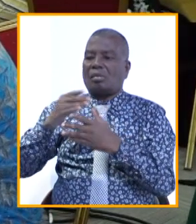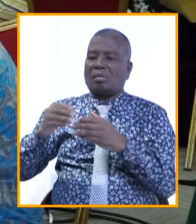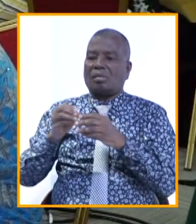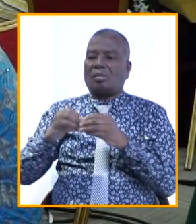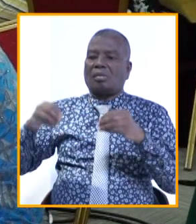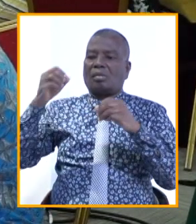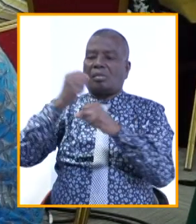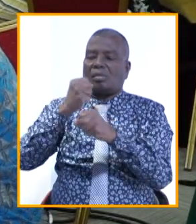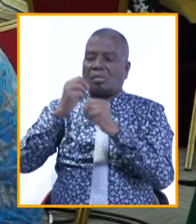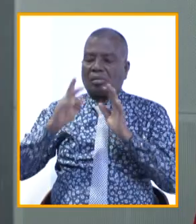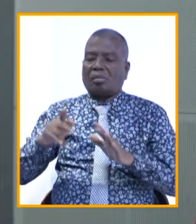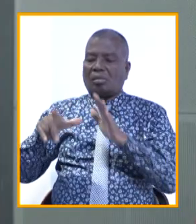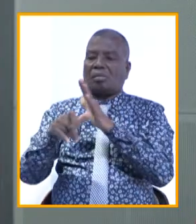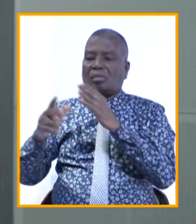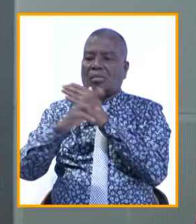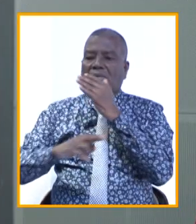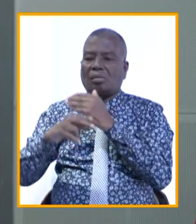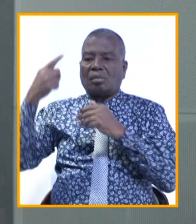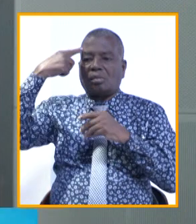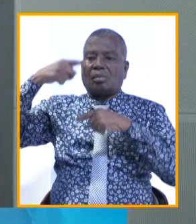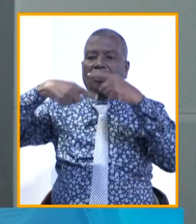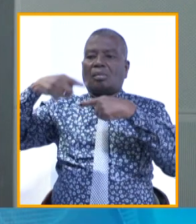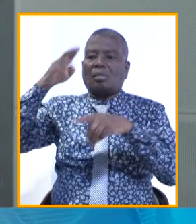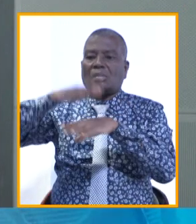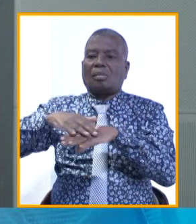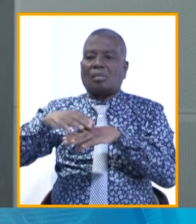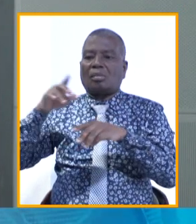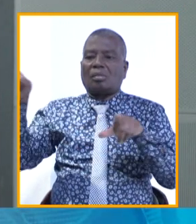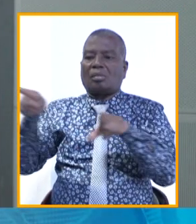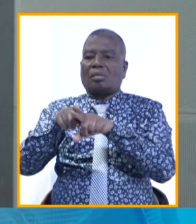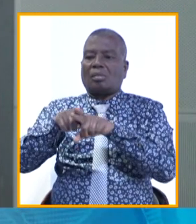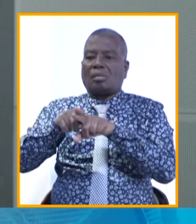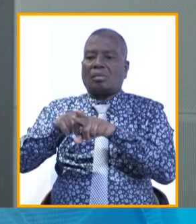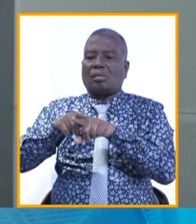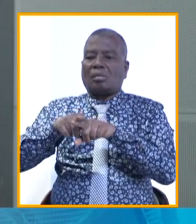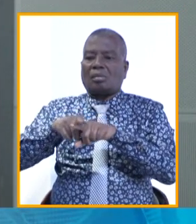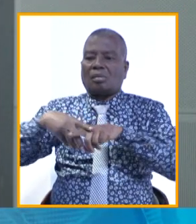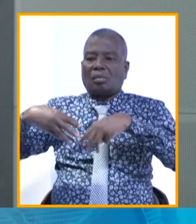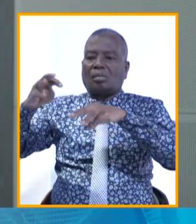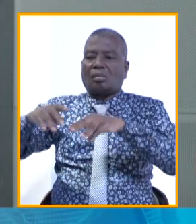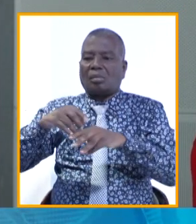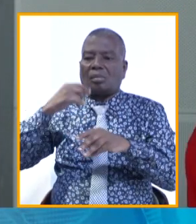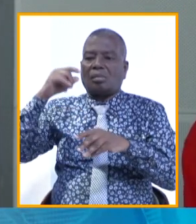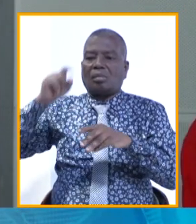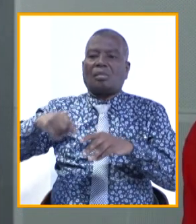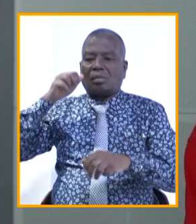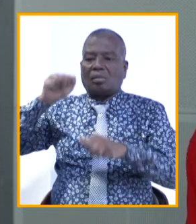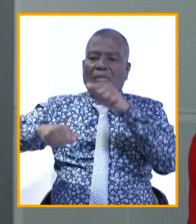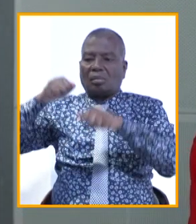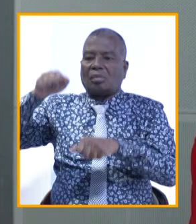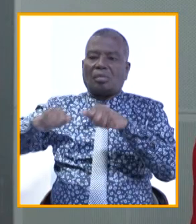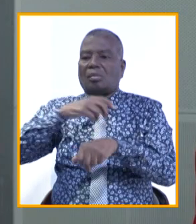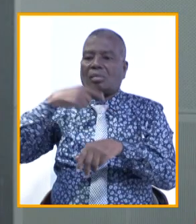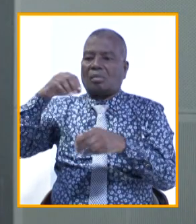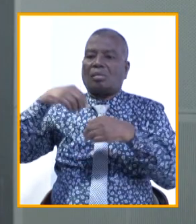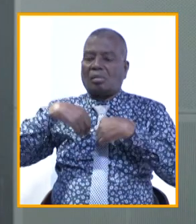opérateurs économiques de la sous-région. Pour aller sur de tels marchés, mais il faut être compétitif, hein,